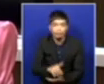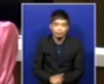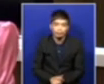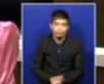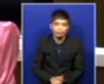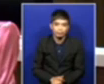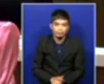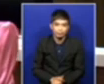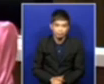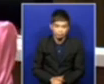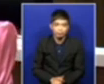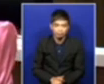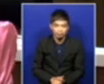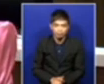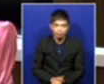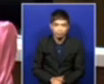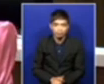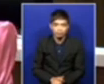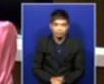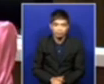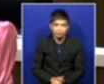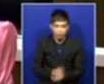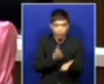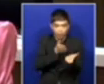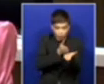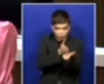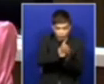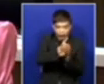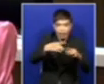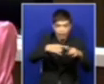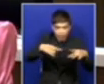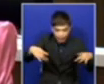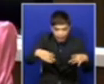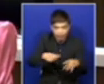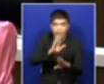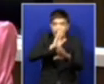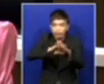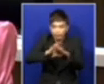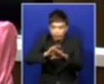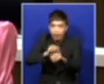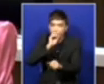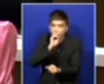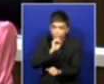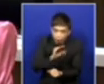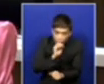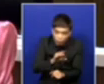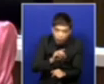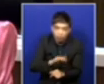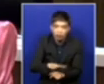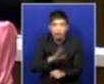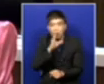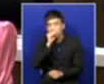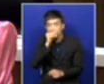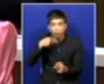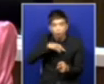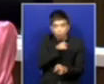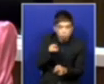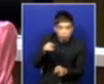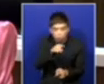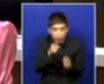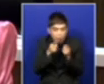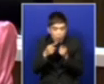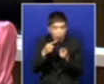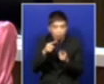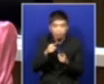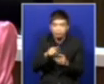ธานต่อไปครับว่าพอฝ่ายค้านตำหนิก็แถกันไปปั๊มปตท.ครับวันนี้คือดีก็เอาเจล